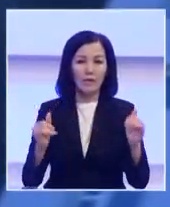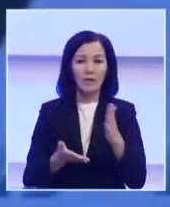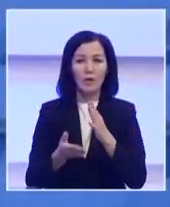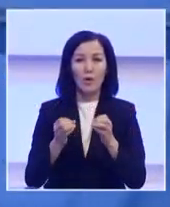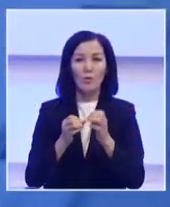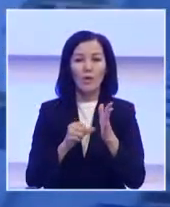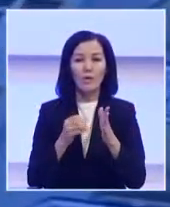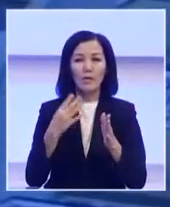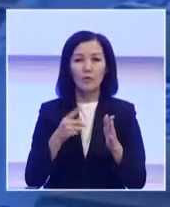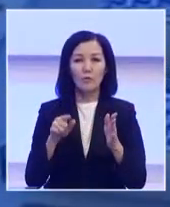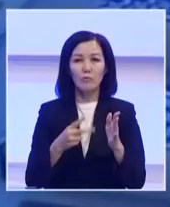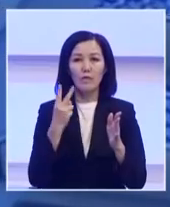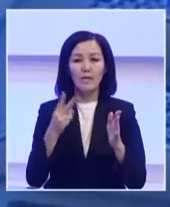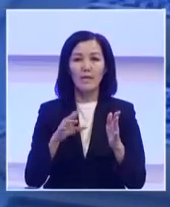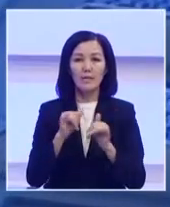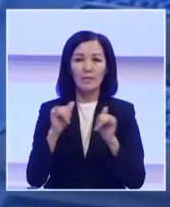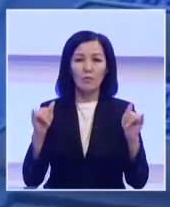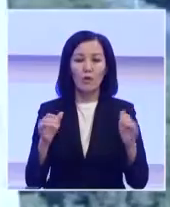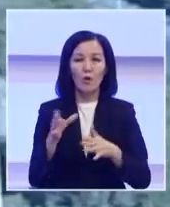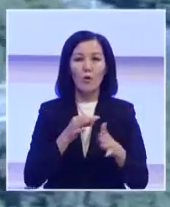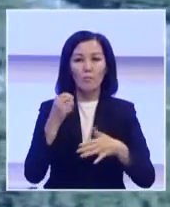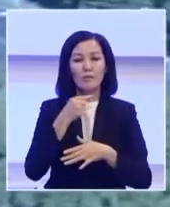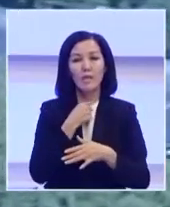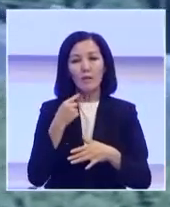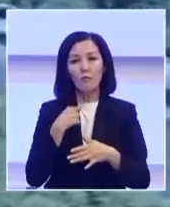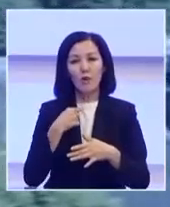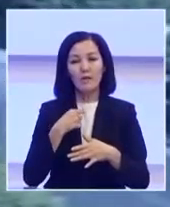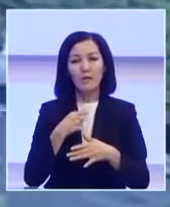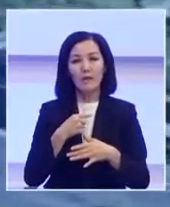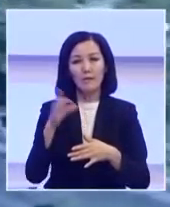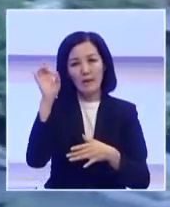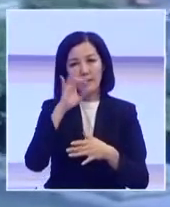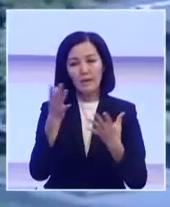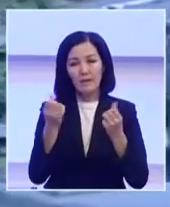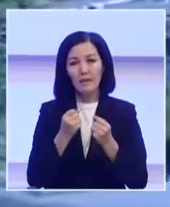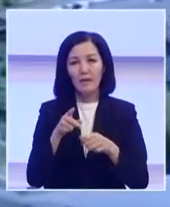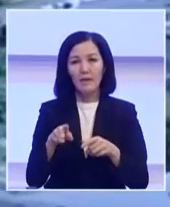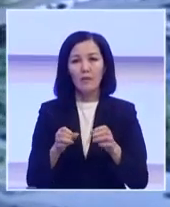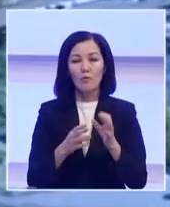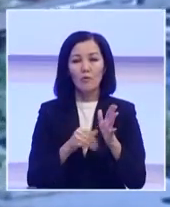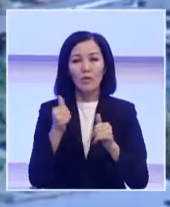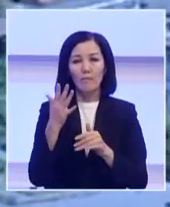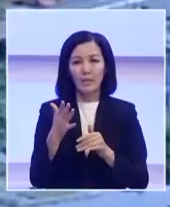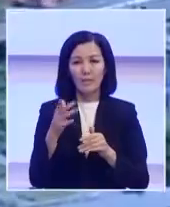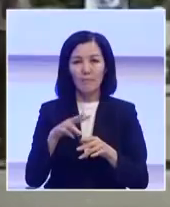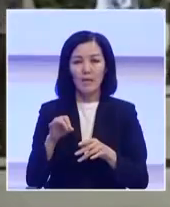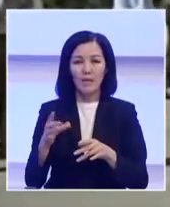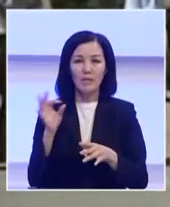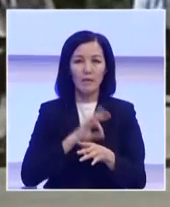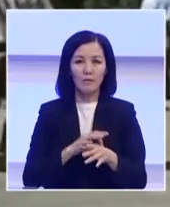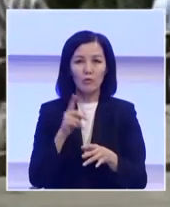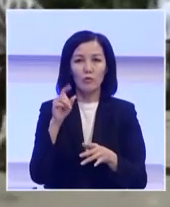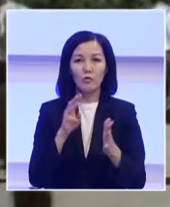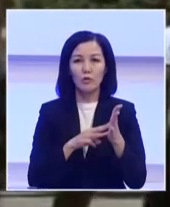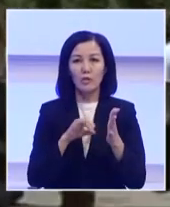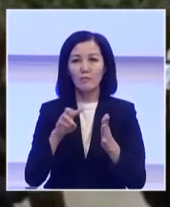салыстырғанда 43,2 есе ұлғайды. Облыс орталығы мәртебесін алған жылдары 2,5 миллиард табыс түссе, қазір 108